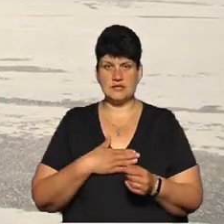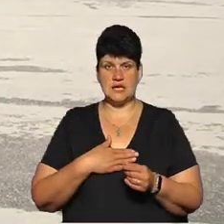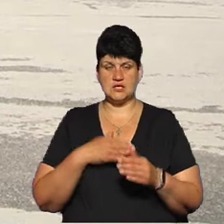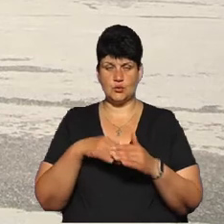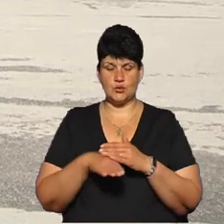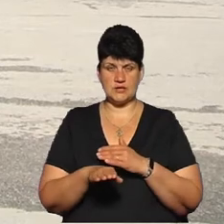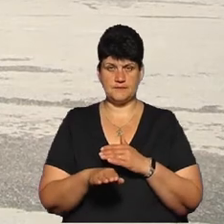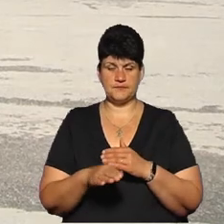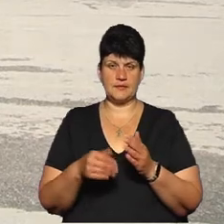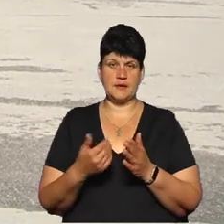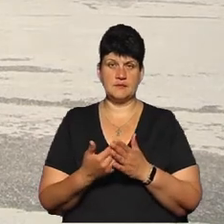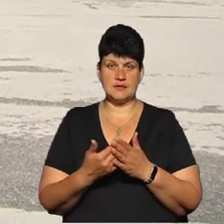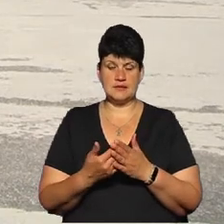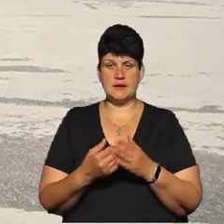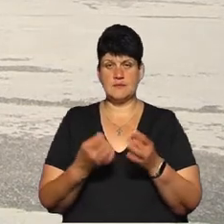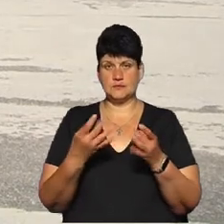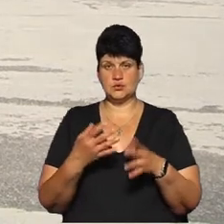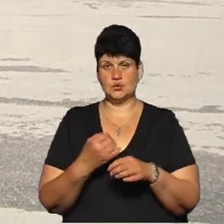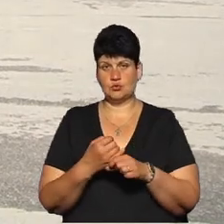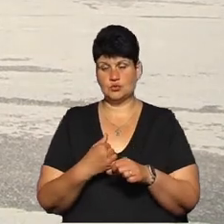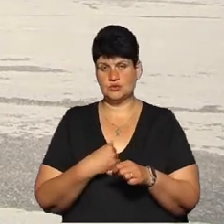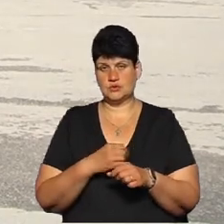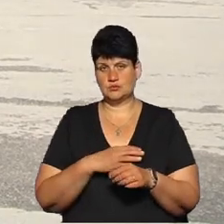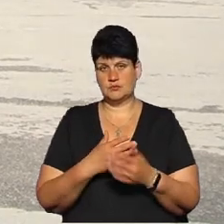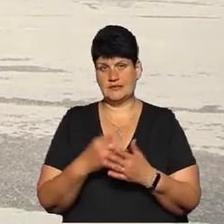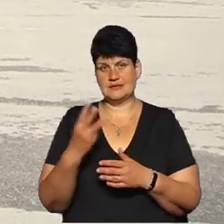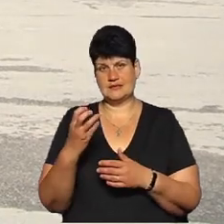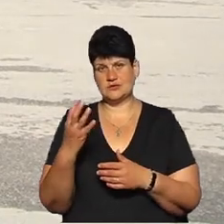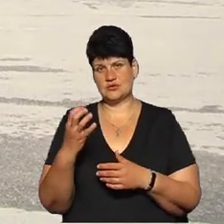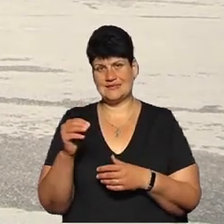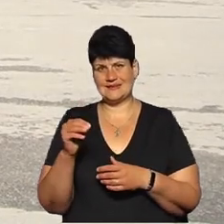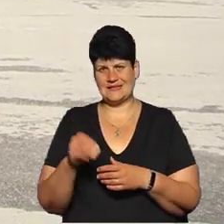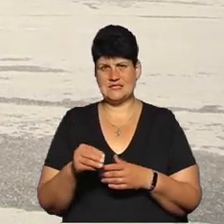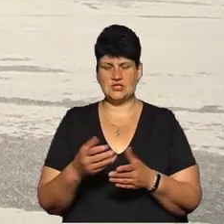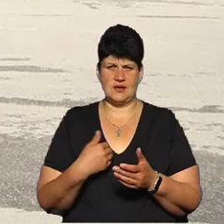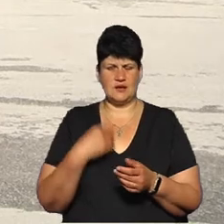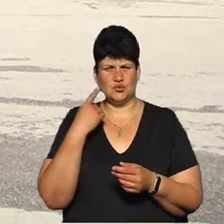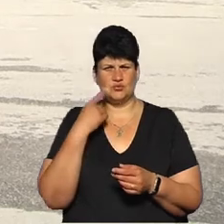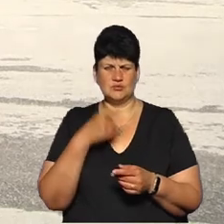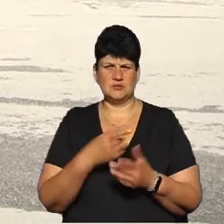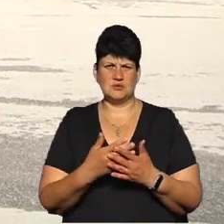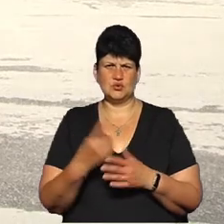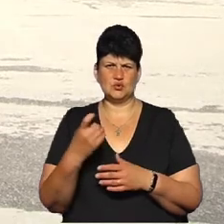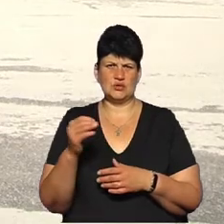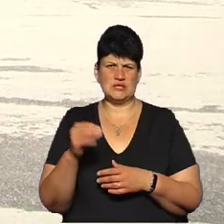на поточні роботи нас десь було порядка 300-400 тисяч. І я думаю, що там порядка 100 тисяч